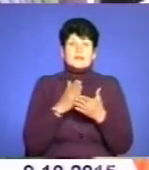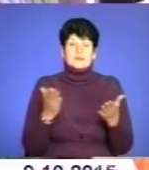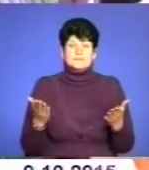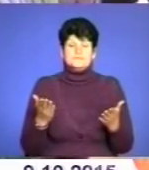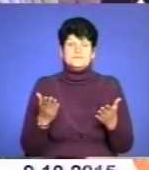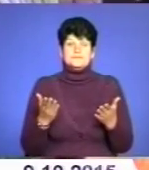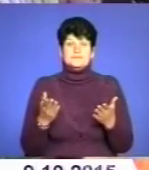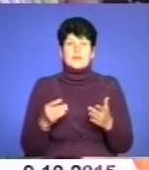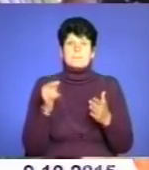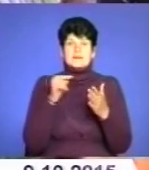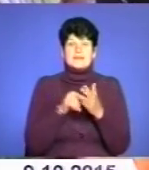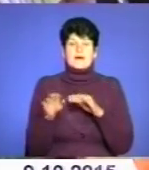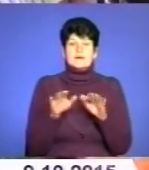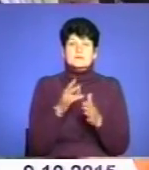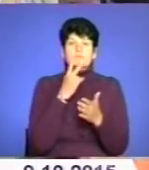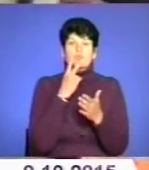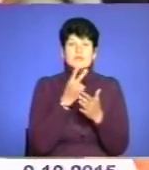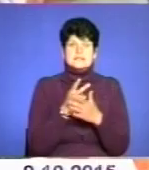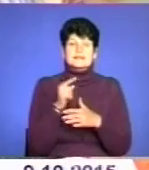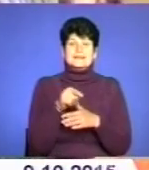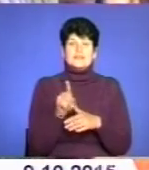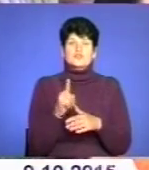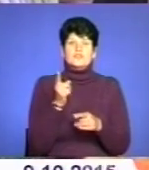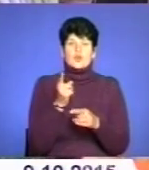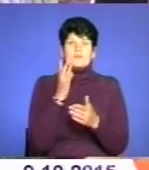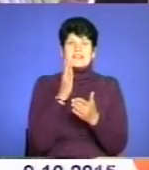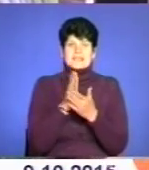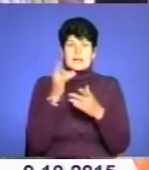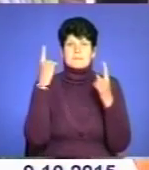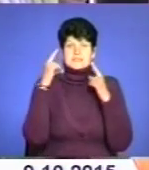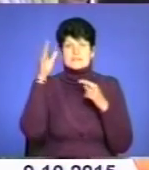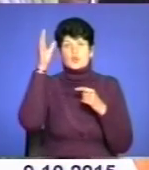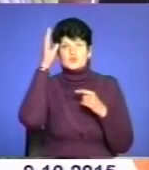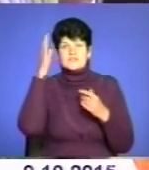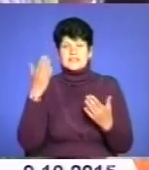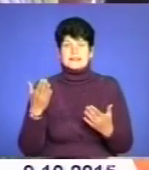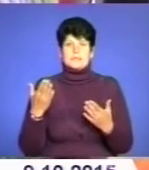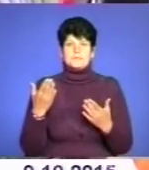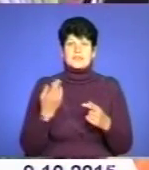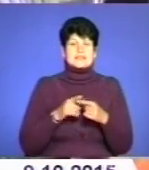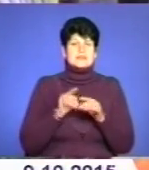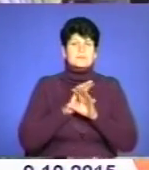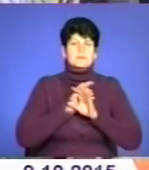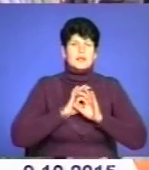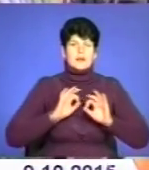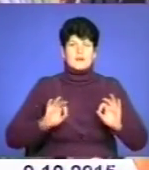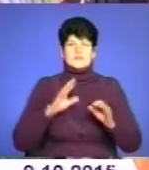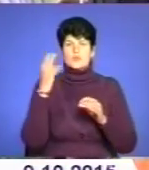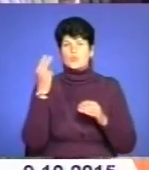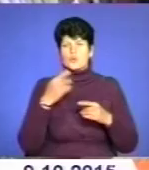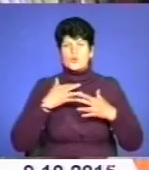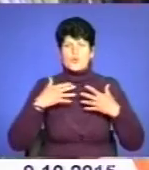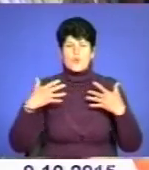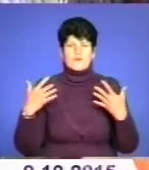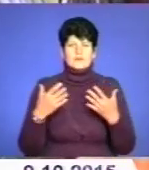І мета акції – показати те, що в Тернополі є все-таки мистецька освіта, і це прекрасно, це кольорово, це